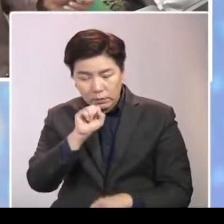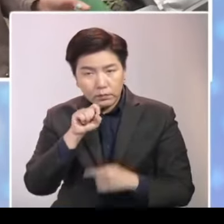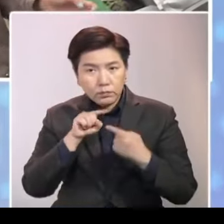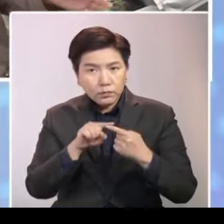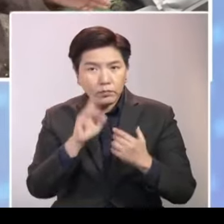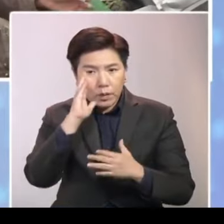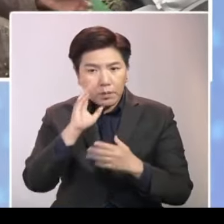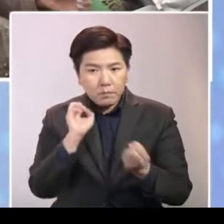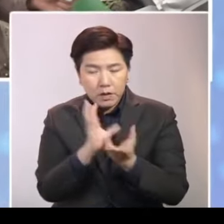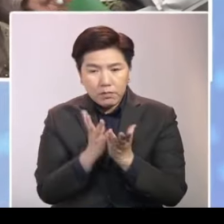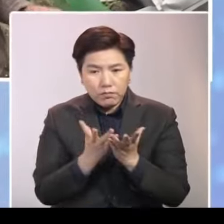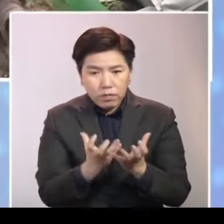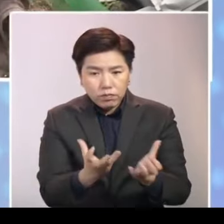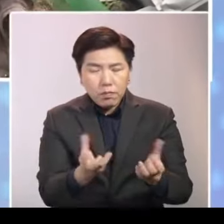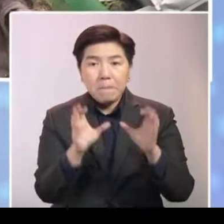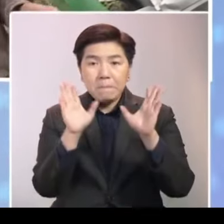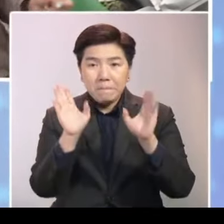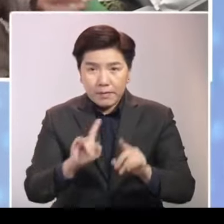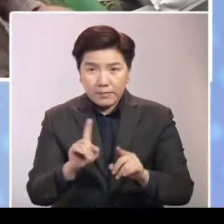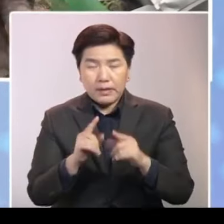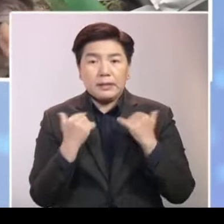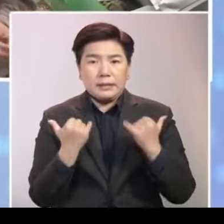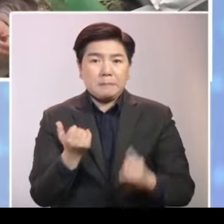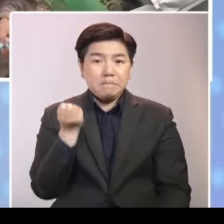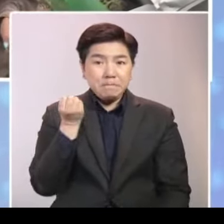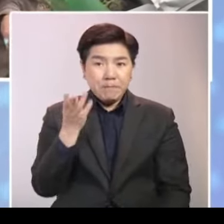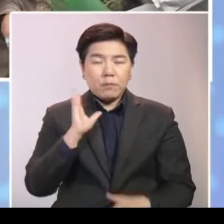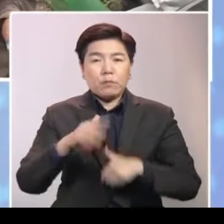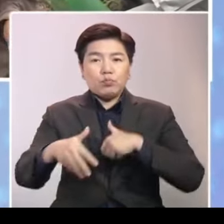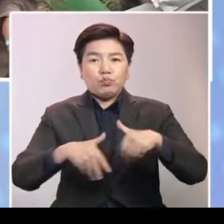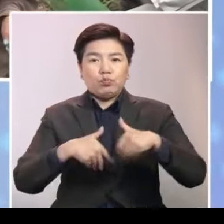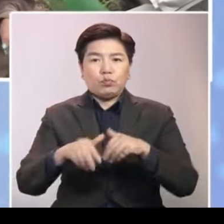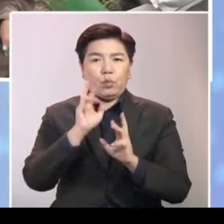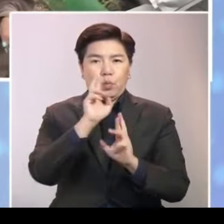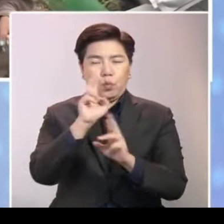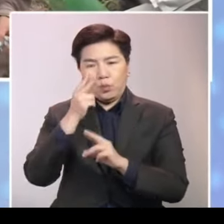จะมีความสูญเสียอะไรเกิดขึ้นหรือไม่แต่ส่วนใหญ่นะคะชาวบ้านก็เฝ้าระวังกันอย่างเต็มที่ค่ะ